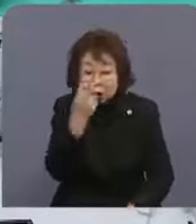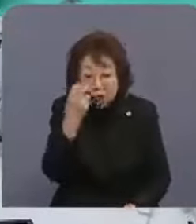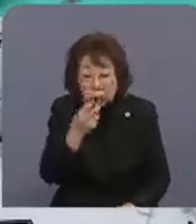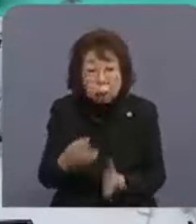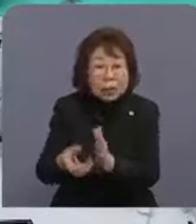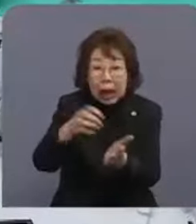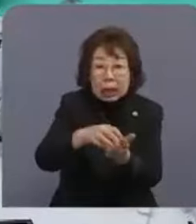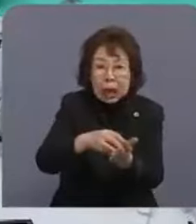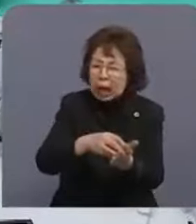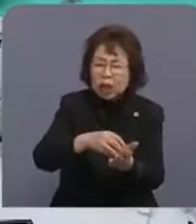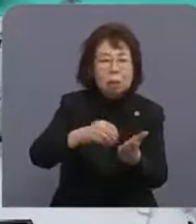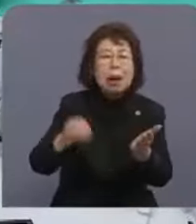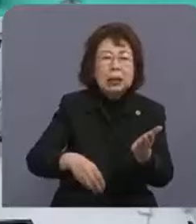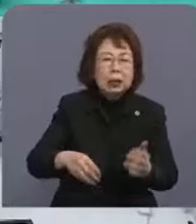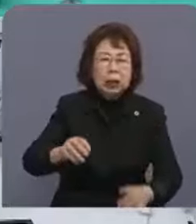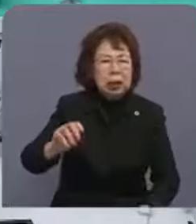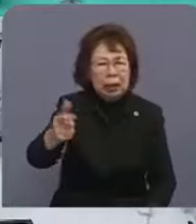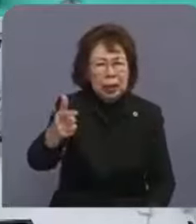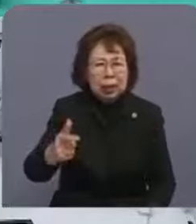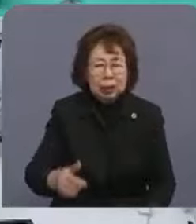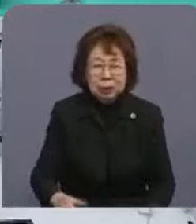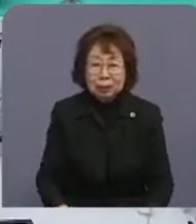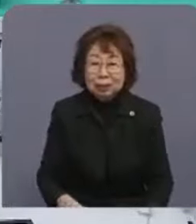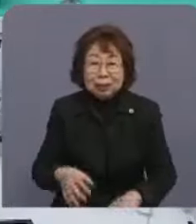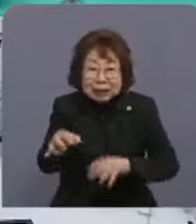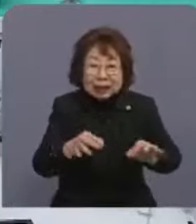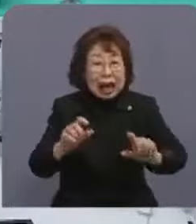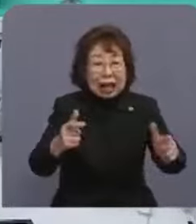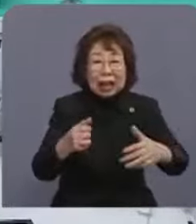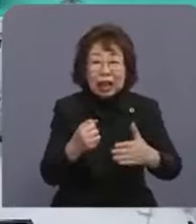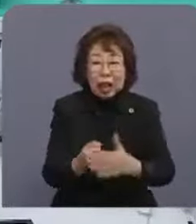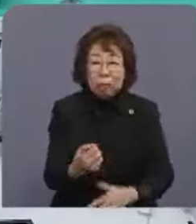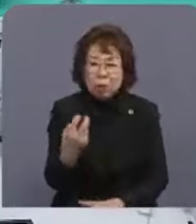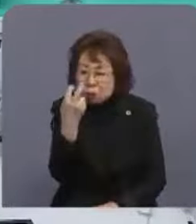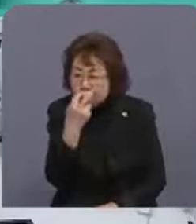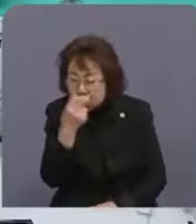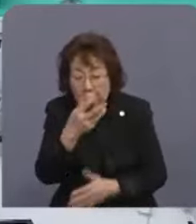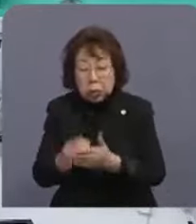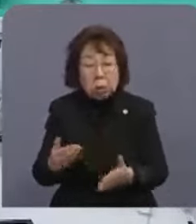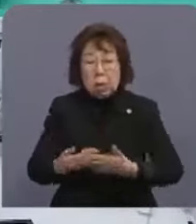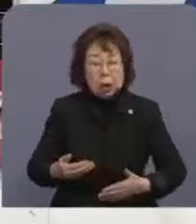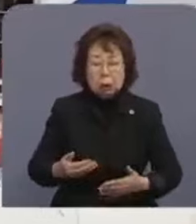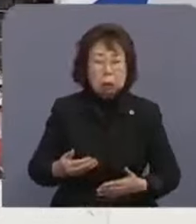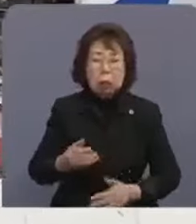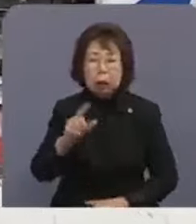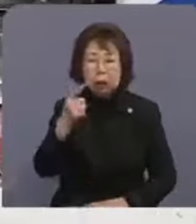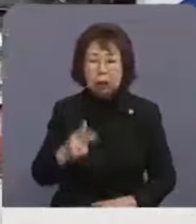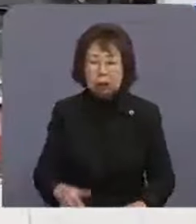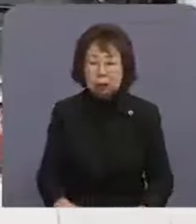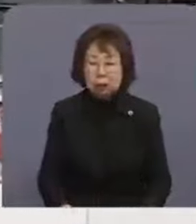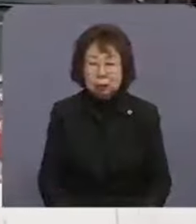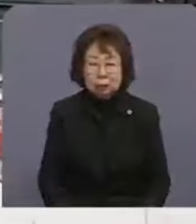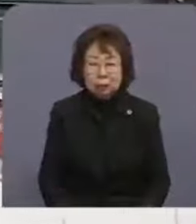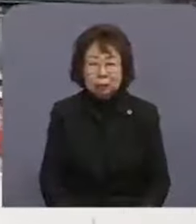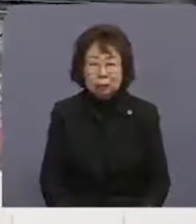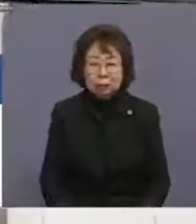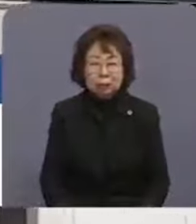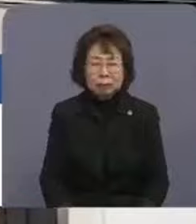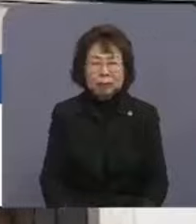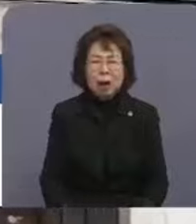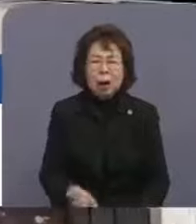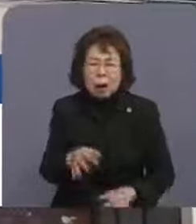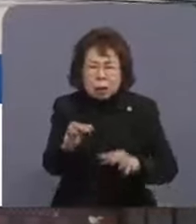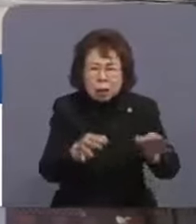대상에 포함되지 않습니다. 시장이 아니어서 소방 점검을 받지 않는 겁니다. 그거는 아마 그